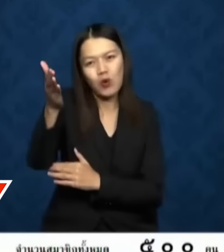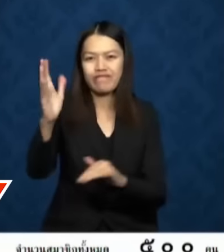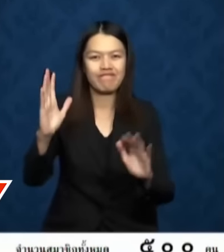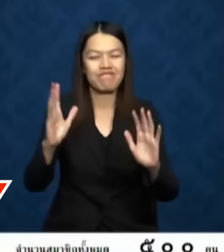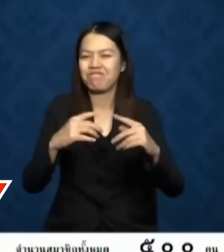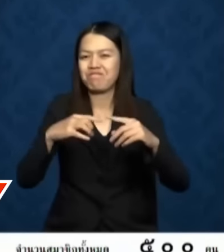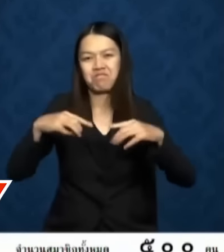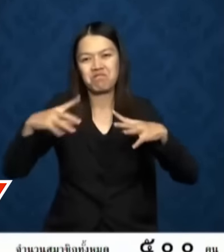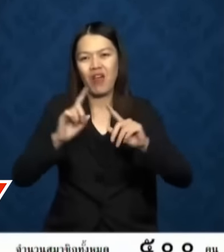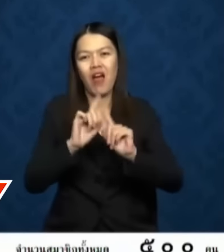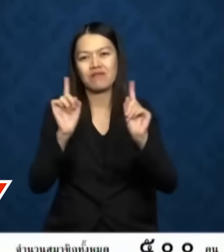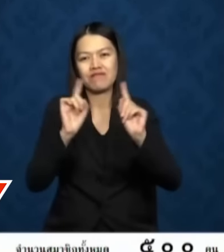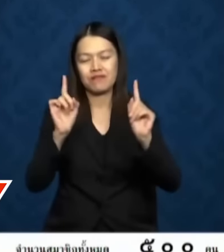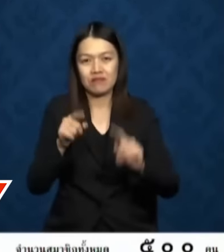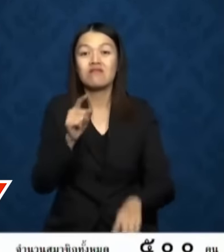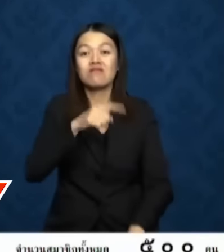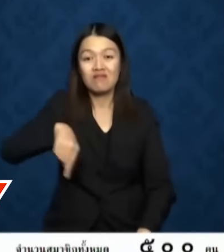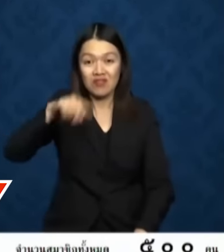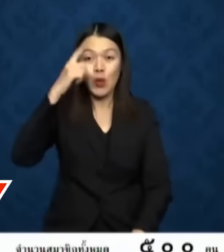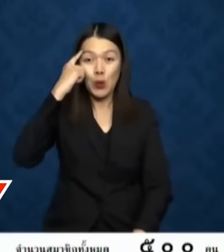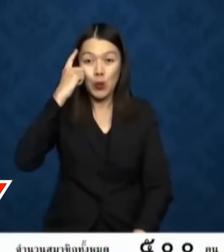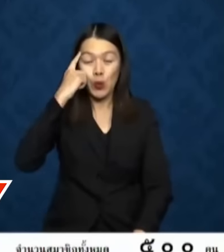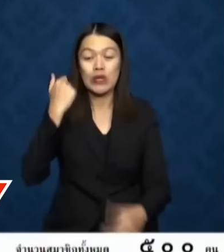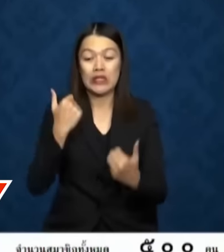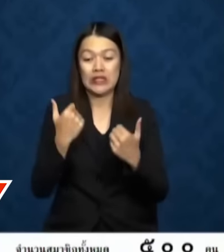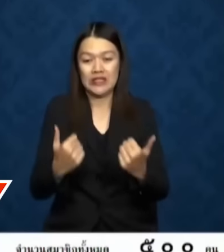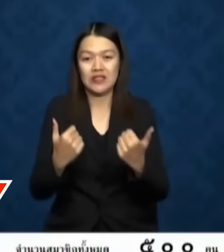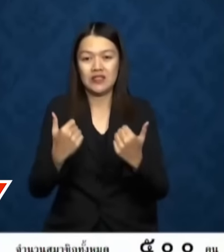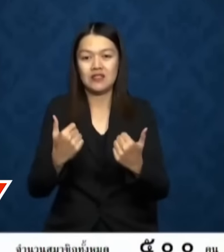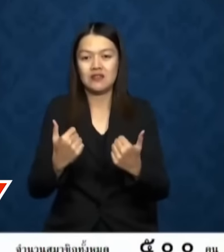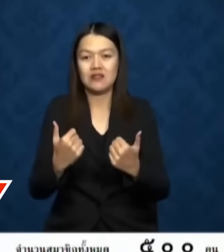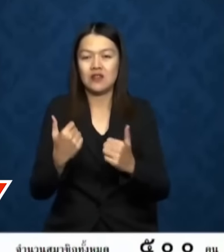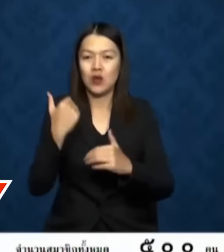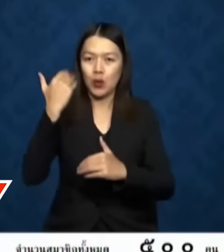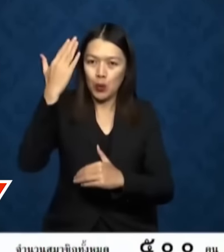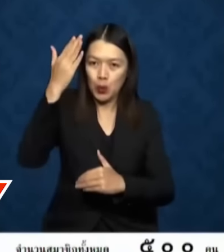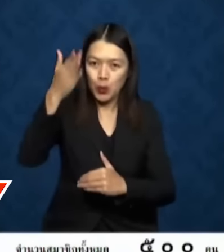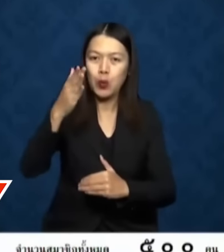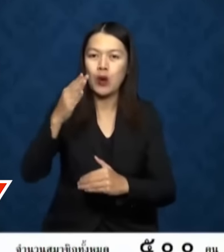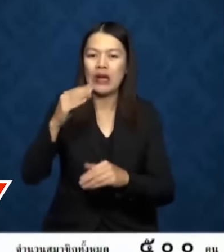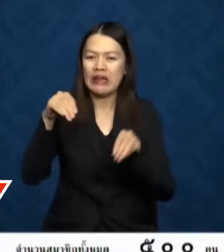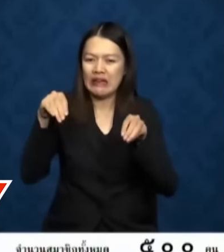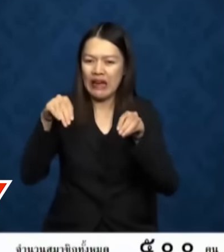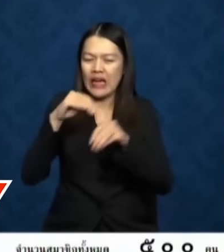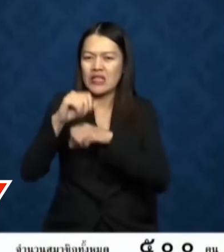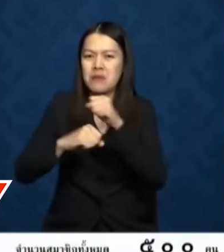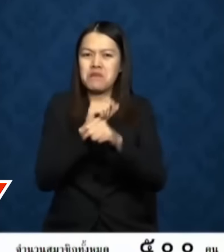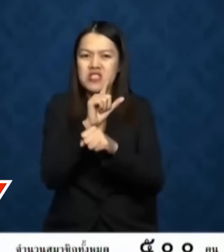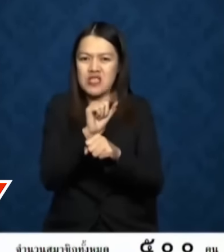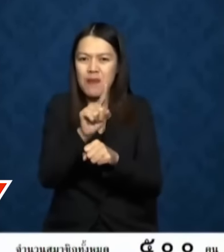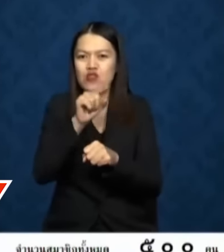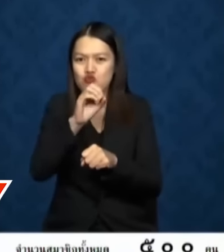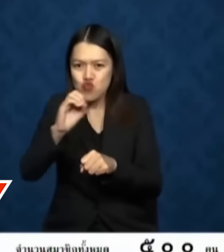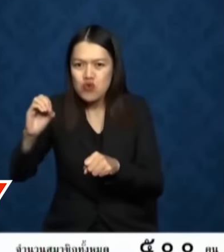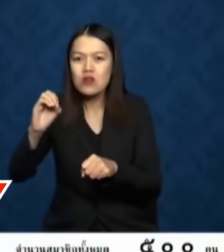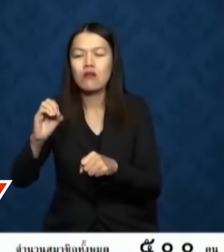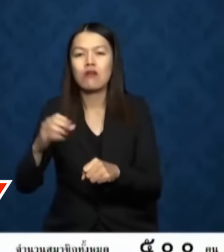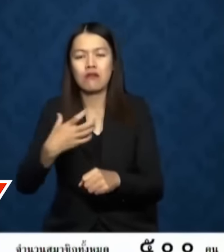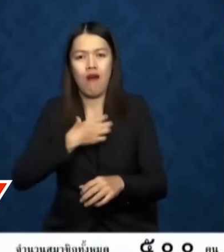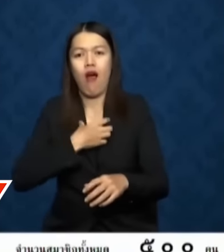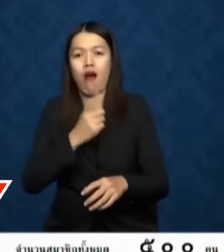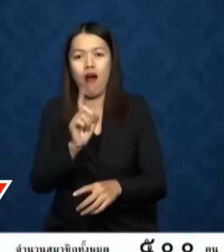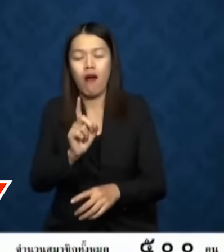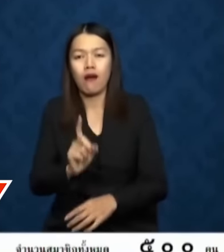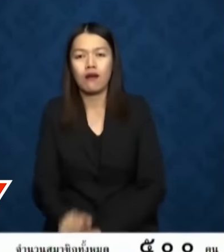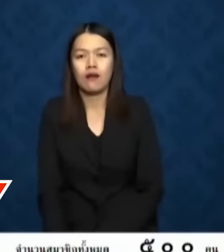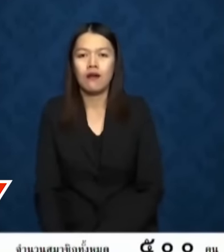าท่านคงรู้กันแล้วนะครับว่าในยุคปัจจุบันก้าวเข้าสู่ศตวรรษที่21มาอย่างเต็มตัวเราต้องการอะไรบ้างเ